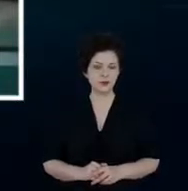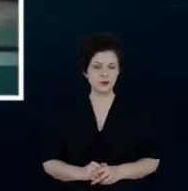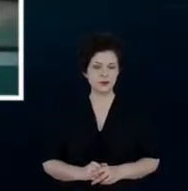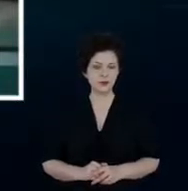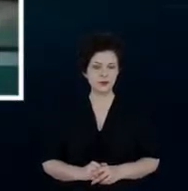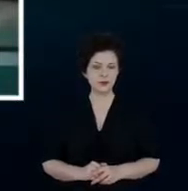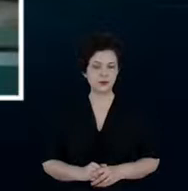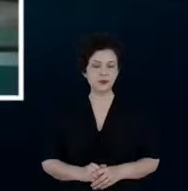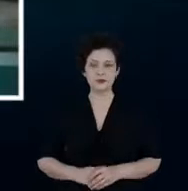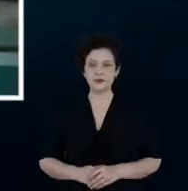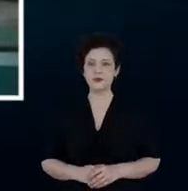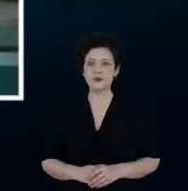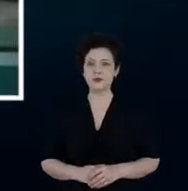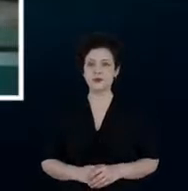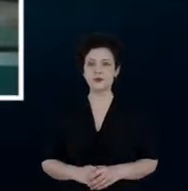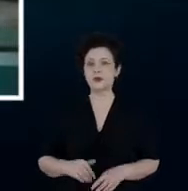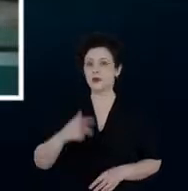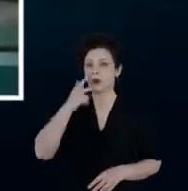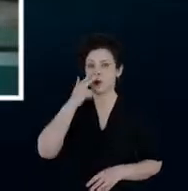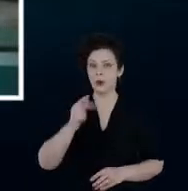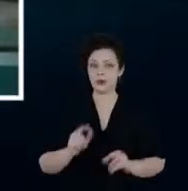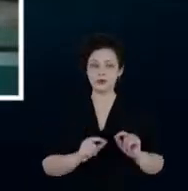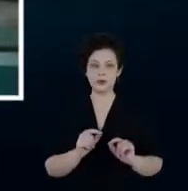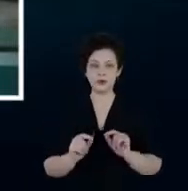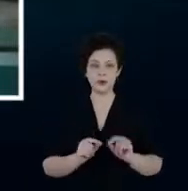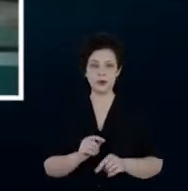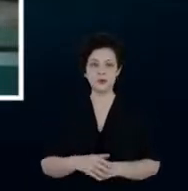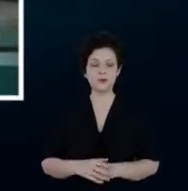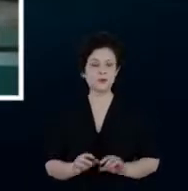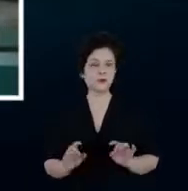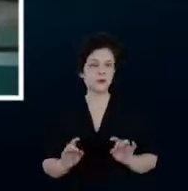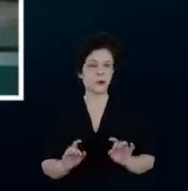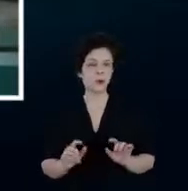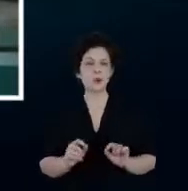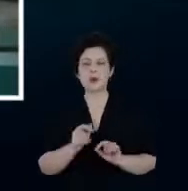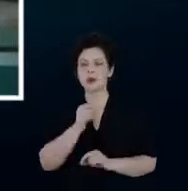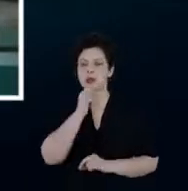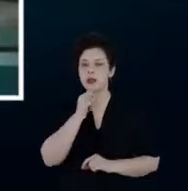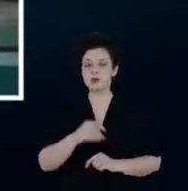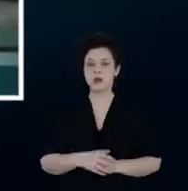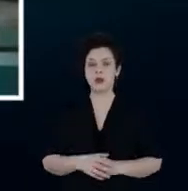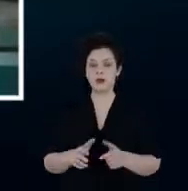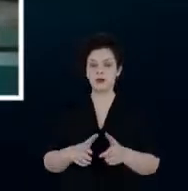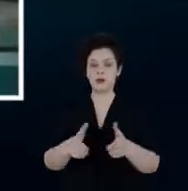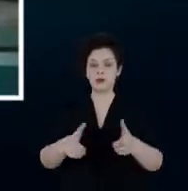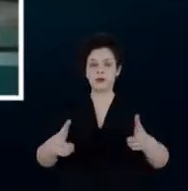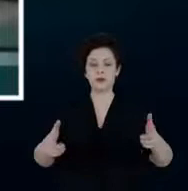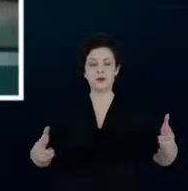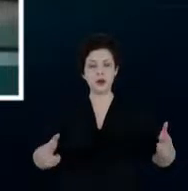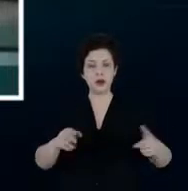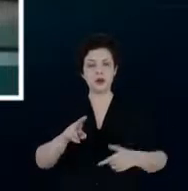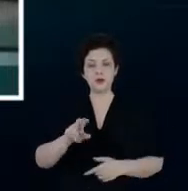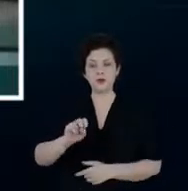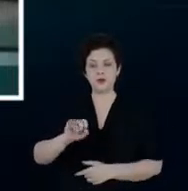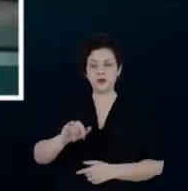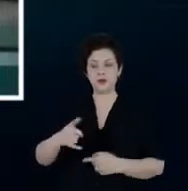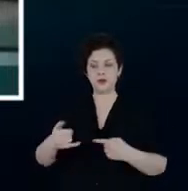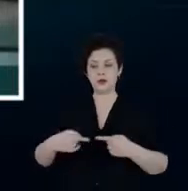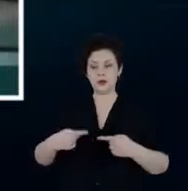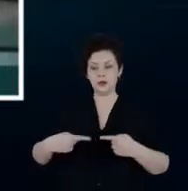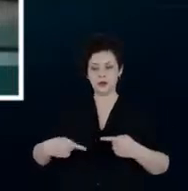分裂太能的这种新能源装机以后呢，才能确保电网的安全稳定运行。 E eu acho que apenas com grande escala de usinas